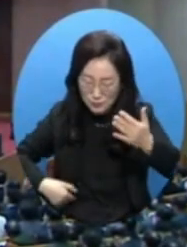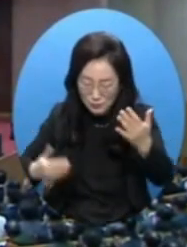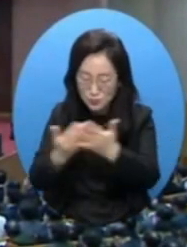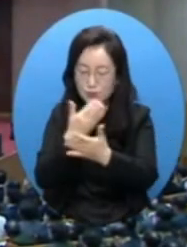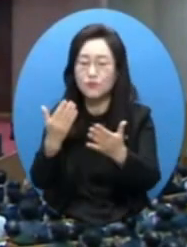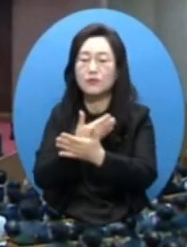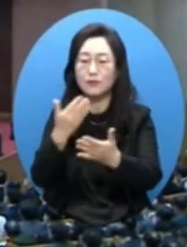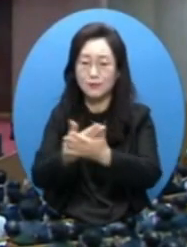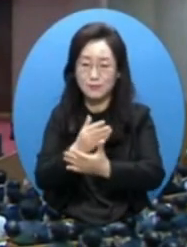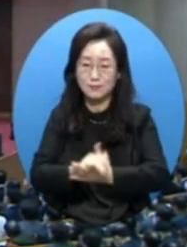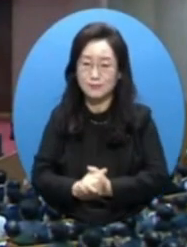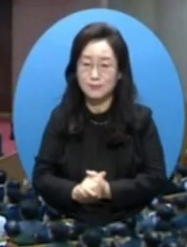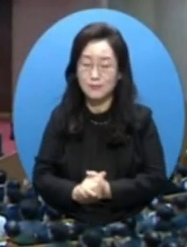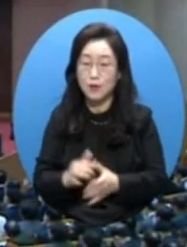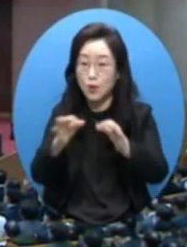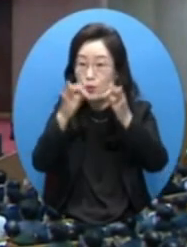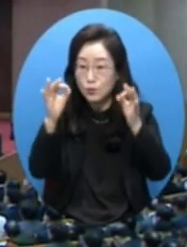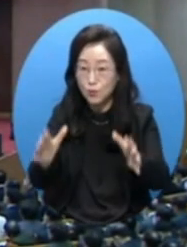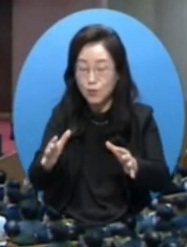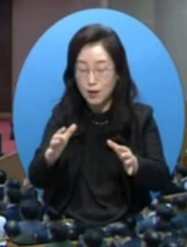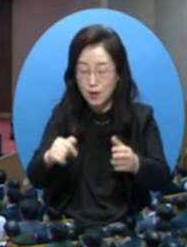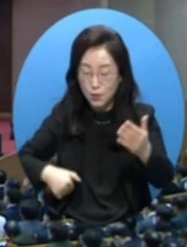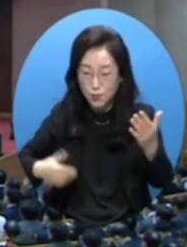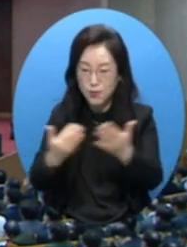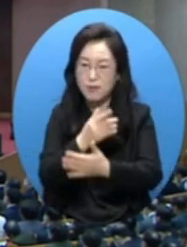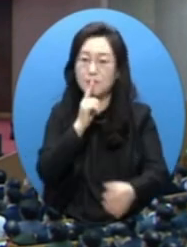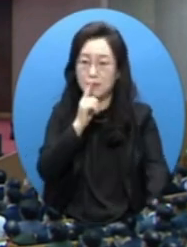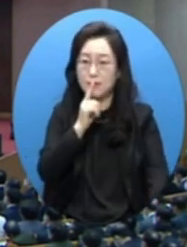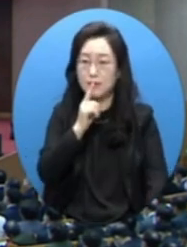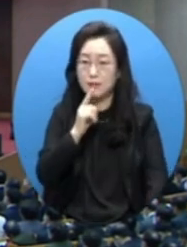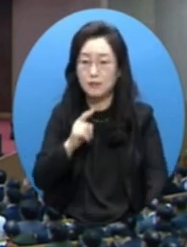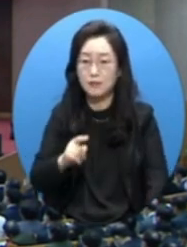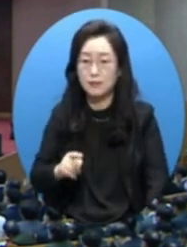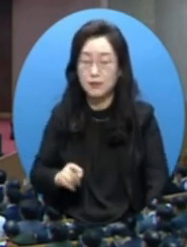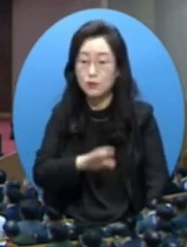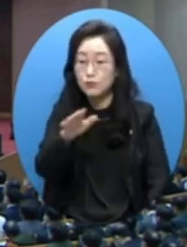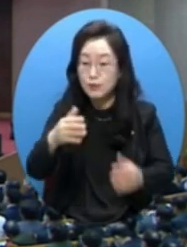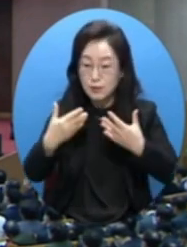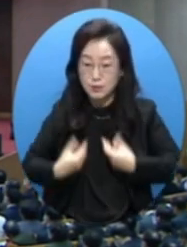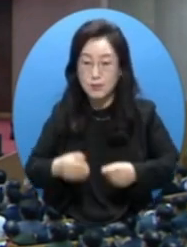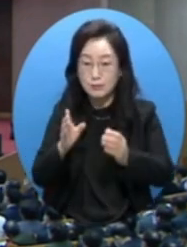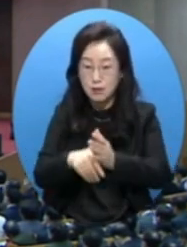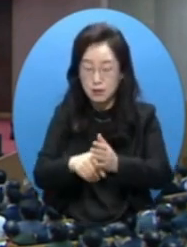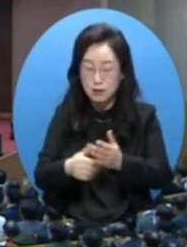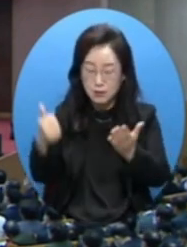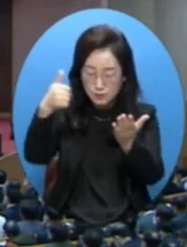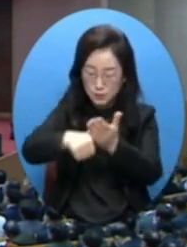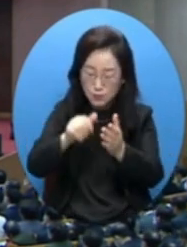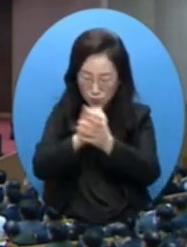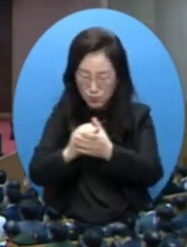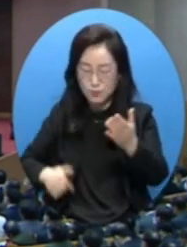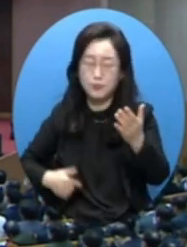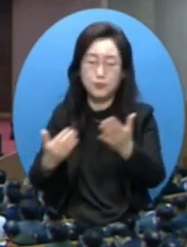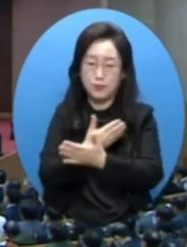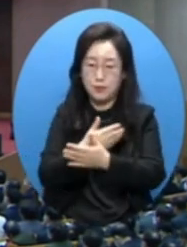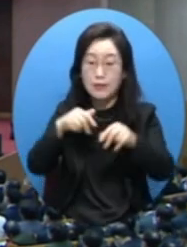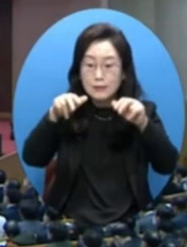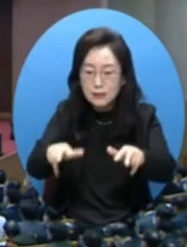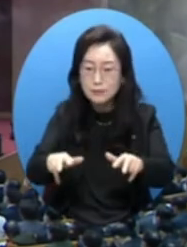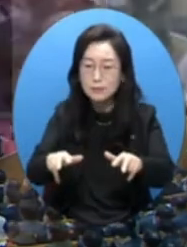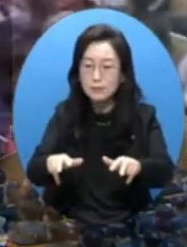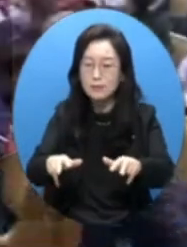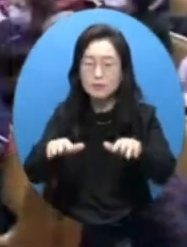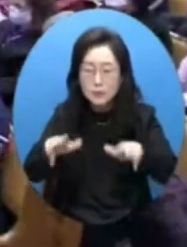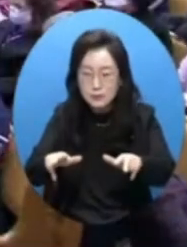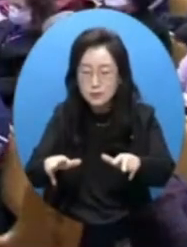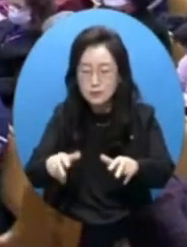또 회개했습니다 오랫동안 회개했다고 성경을 절대 엎드려 회개해야 됩니다 지금이야말로 우리가 주 앞에